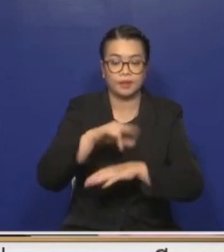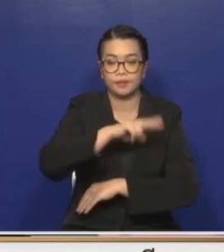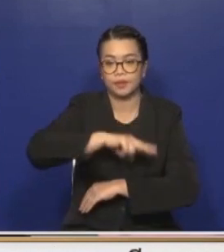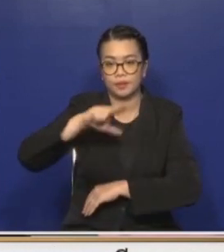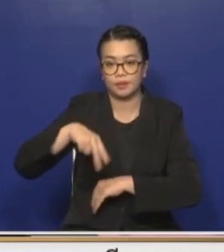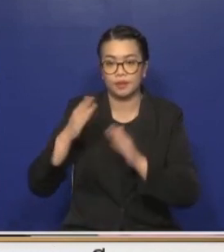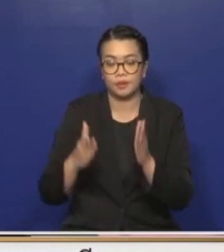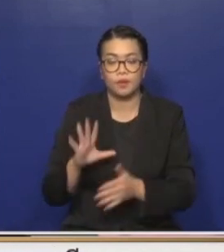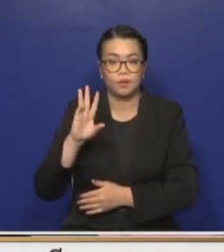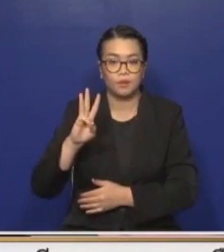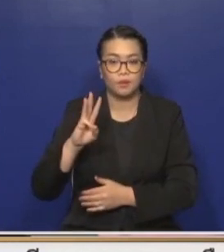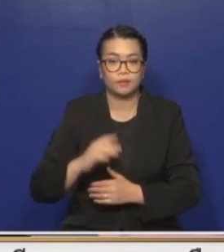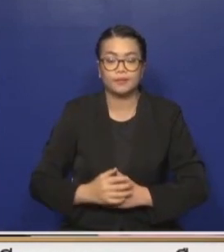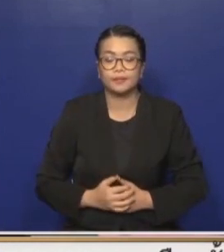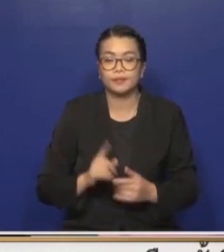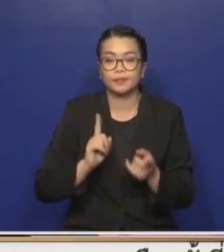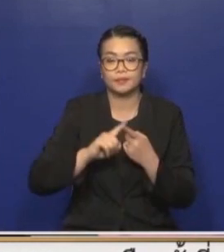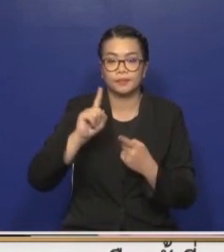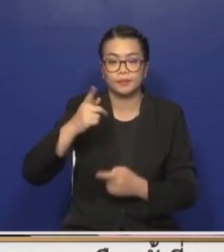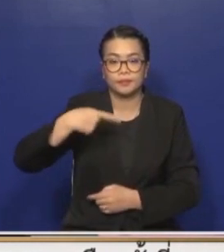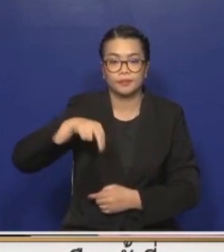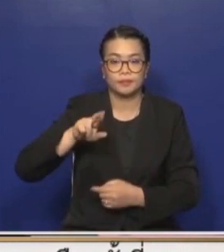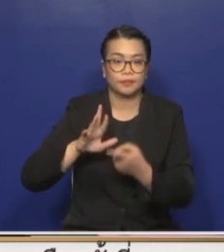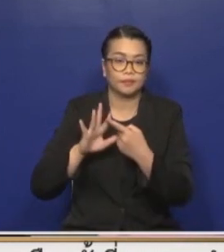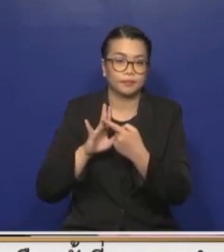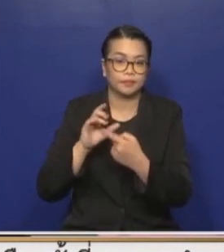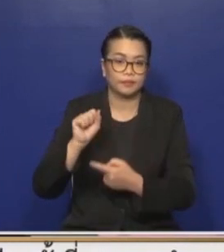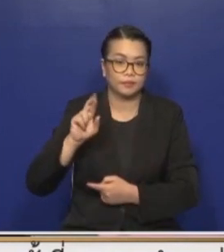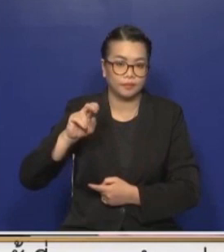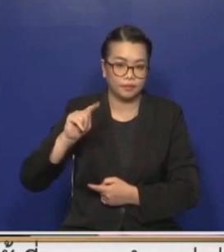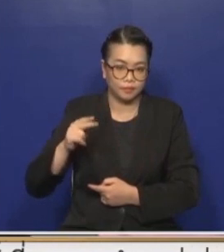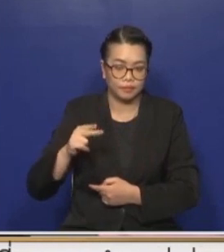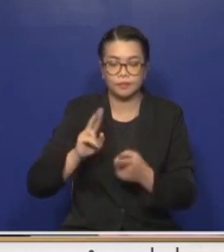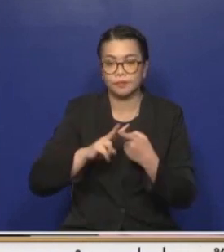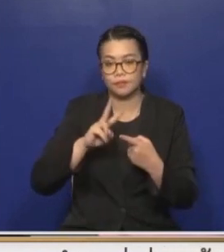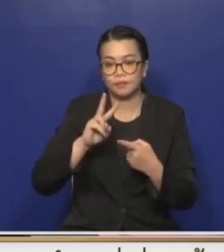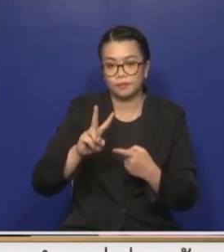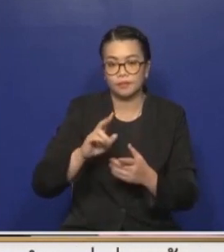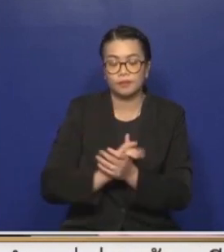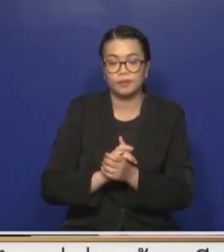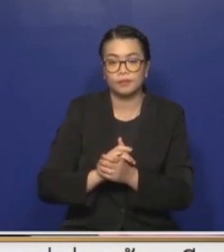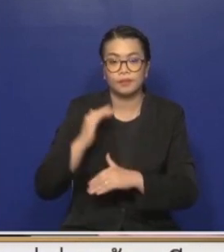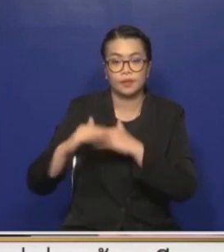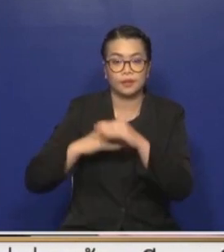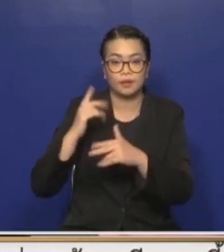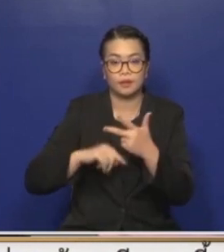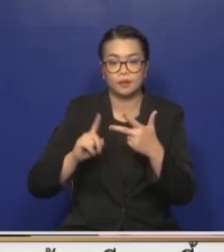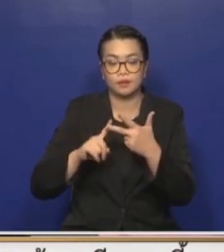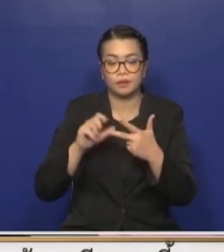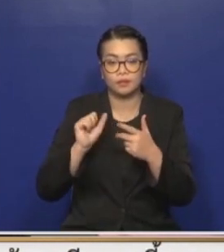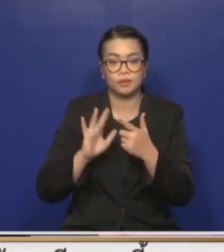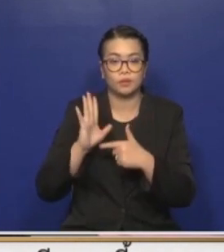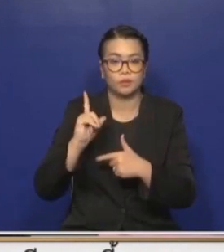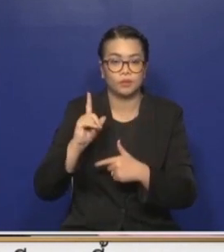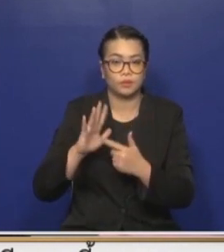ของภาพเพื่อไทยจำนวน 6ท่านดังนี้ค่ะ 1ในประเสริฐบุญเรือง 2ในพัฒนาสัพพะโส 3นายสุชาติ